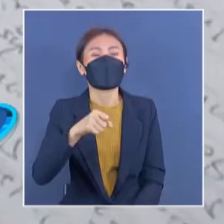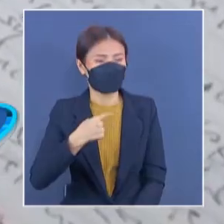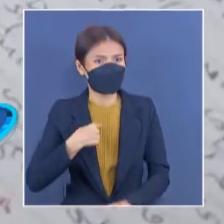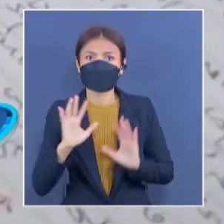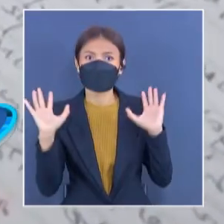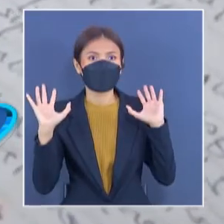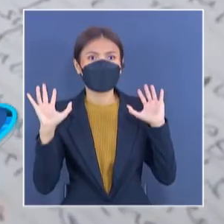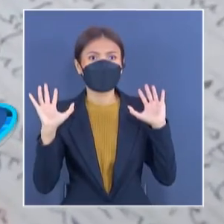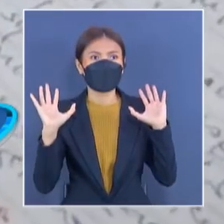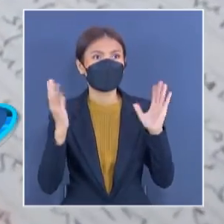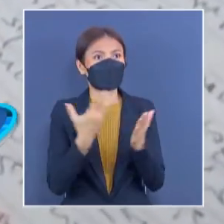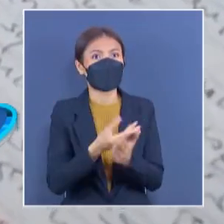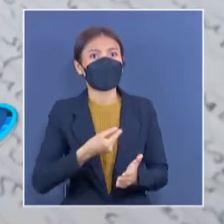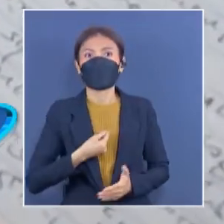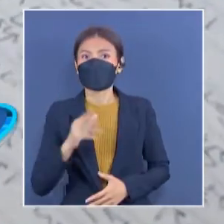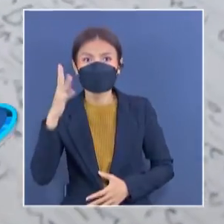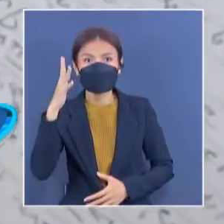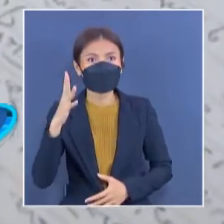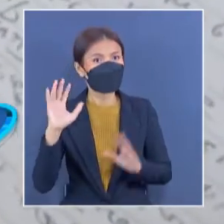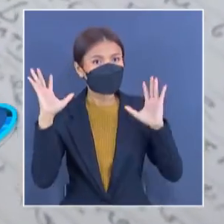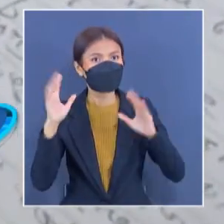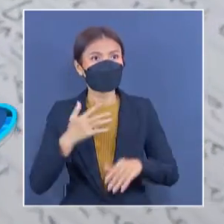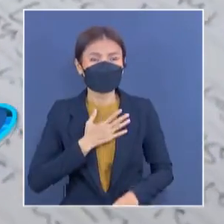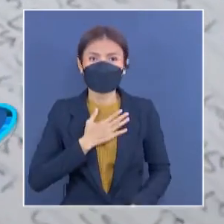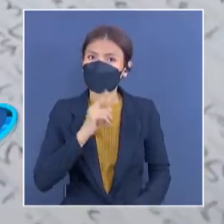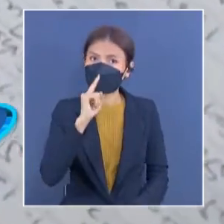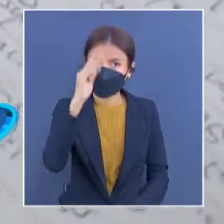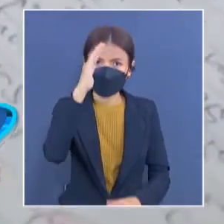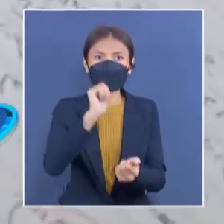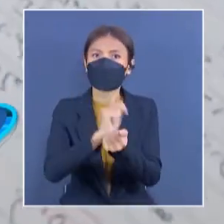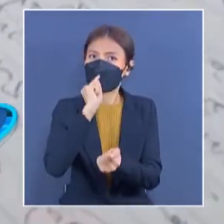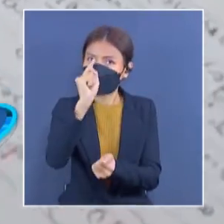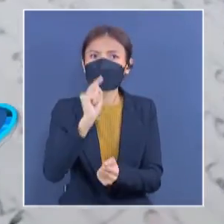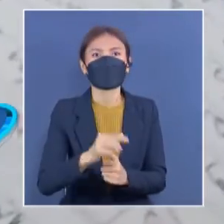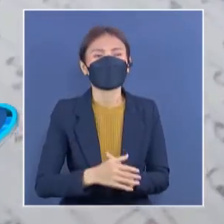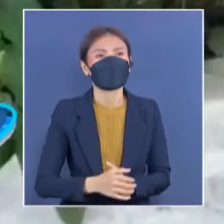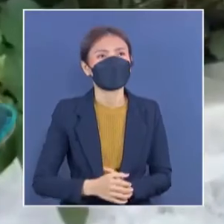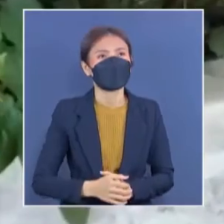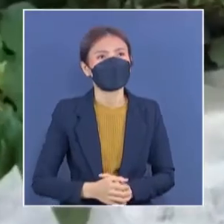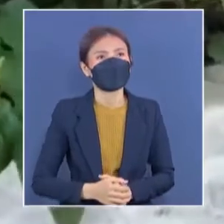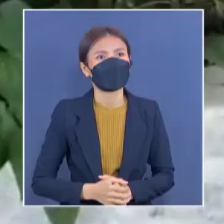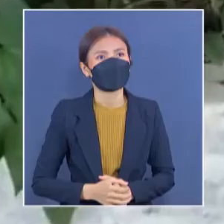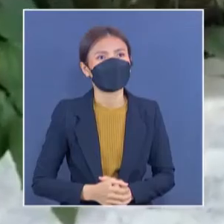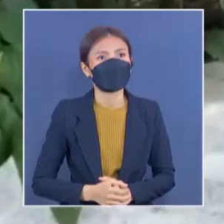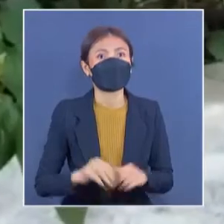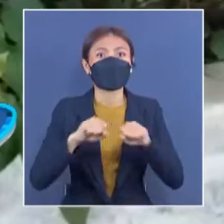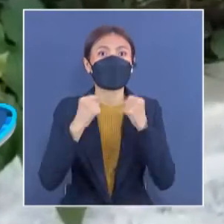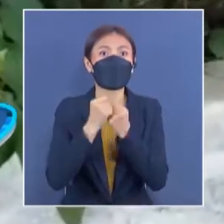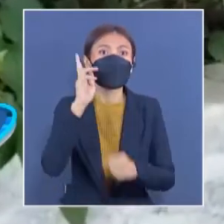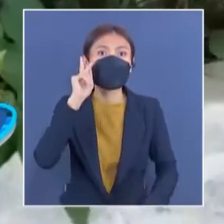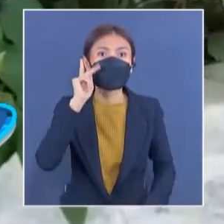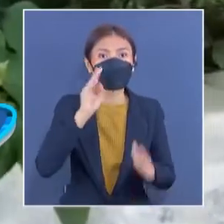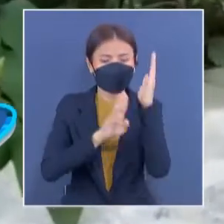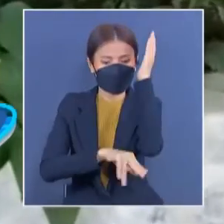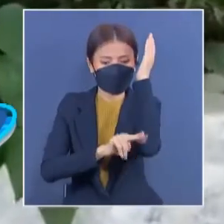ม่ได้รับนะครับ ครับ ก็เลยต้องไปแจ้งความเพื่อยืนยันความบริสุทธิ์ของตัวเองด้วยนะครับ ในส่วนของสมาคมสื่อมวลชนน